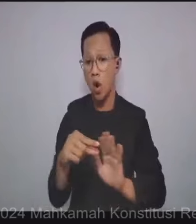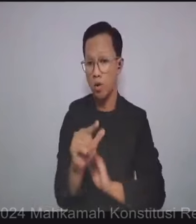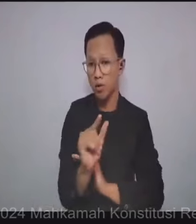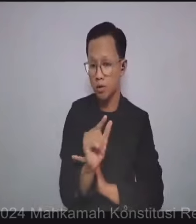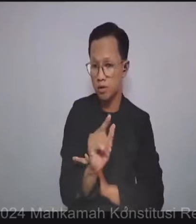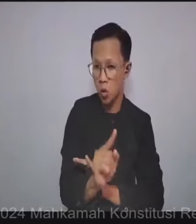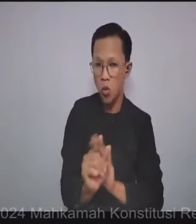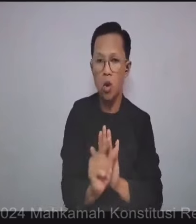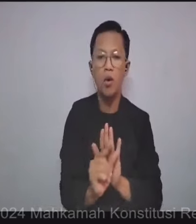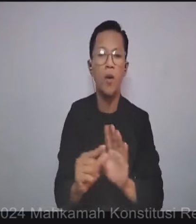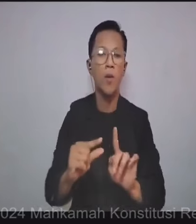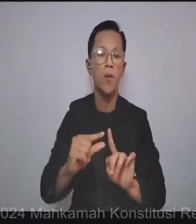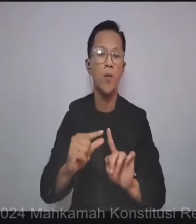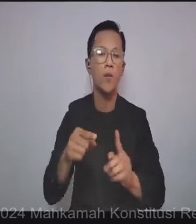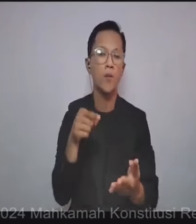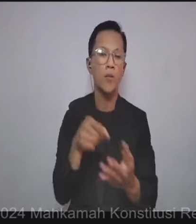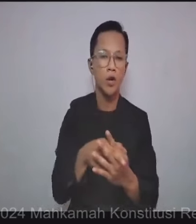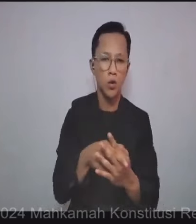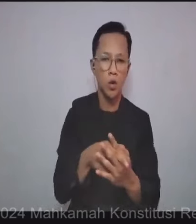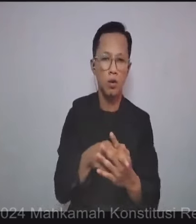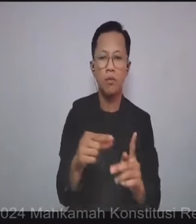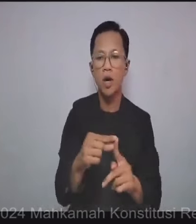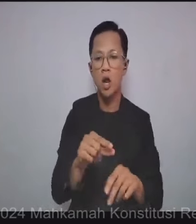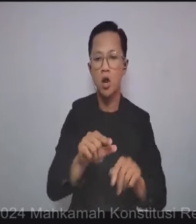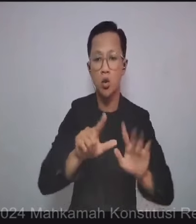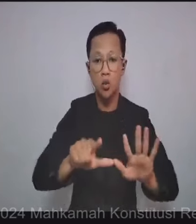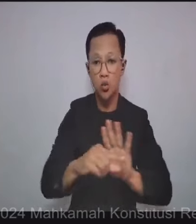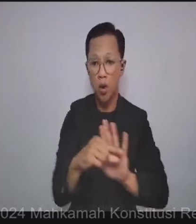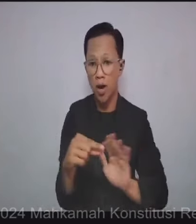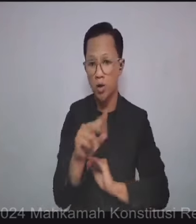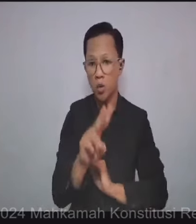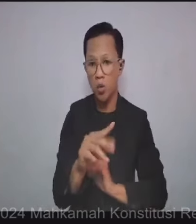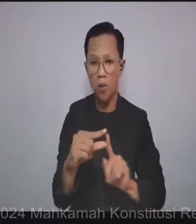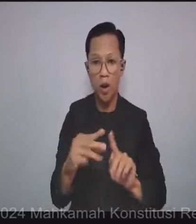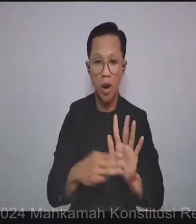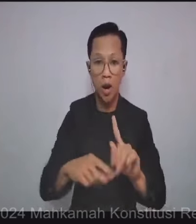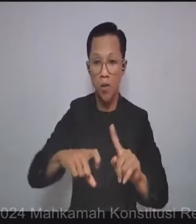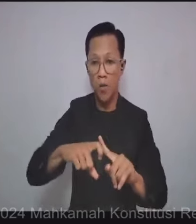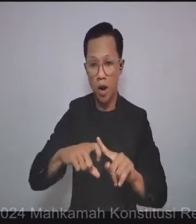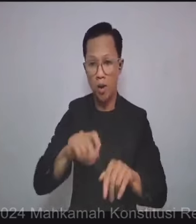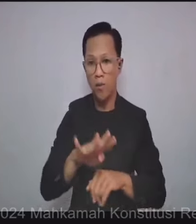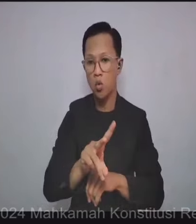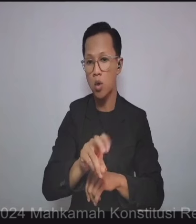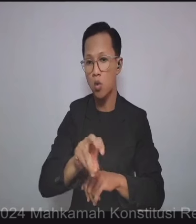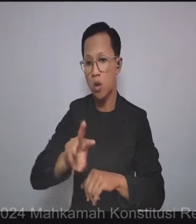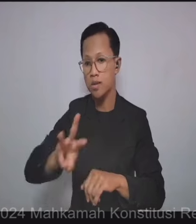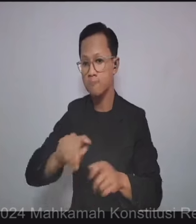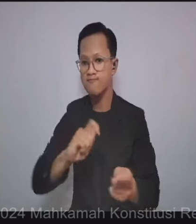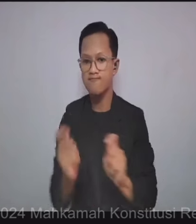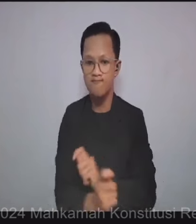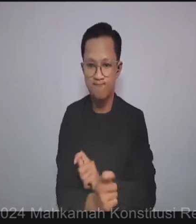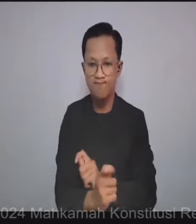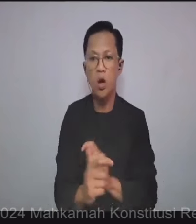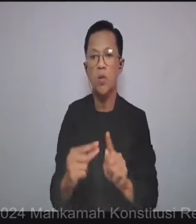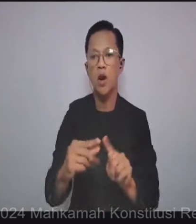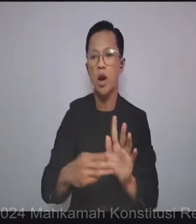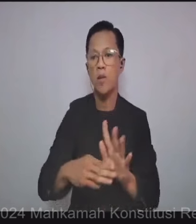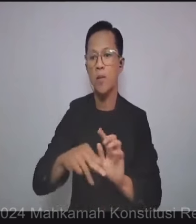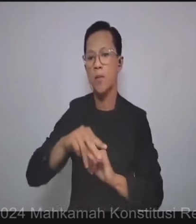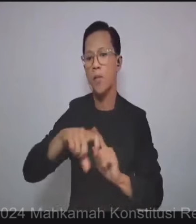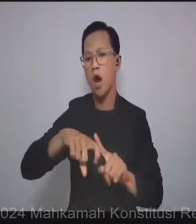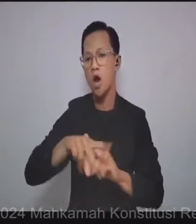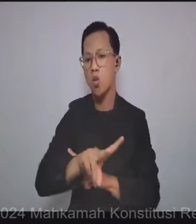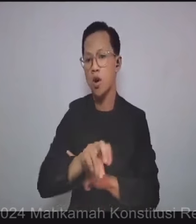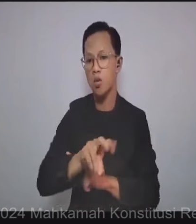ayat 2 PMK 4 2023 Sebagaimana telah diubah dengan PMK 2 2024 serta pemohon memiliki